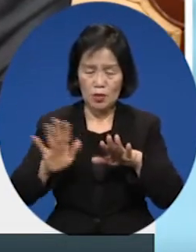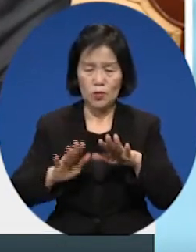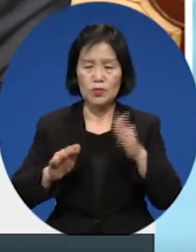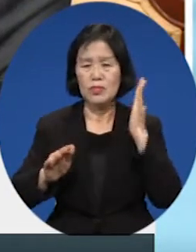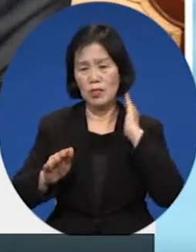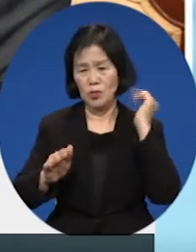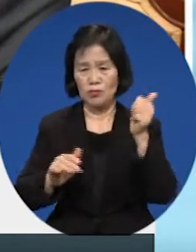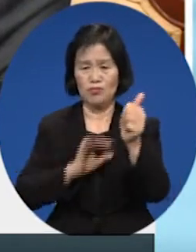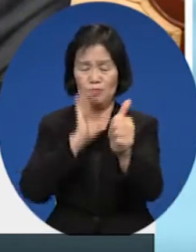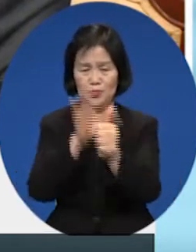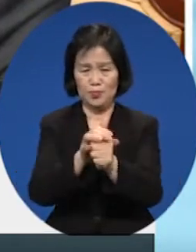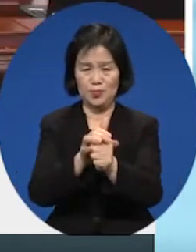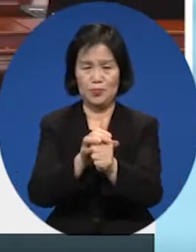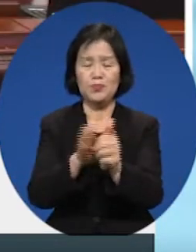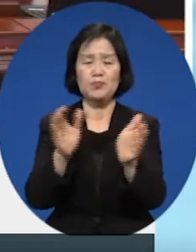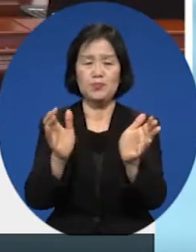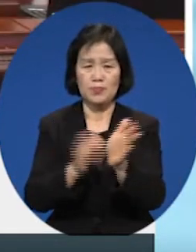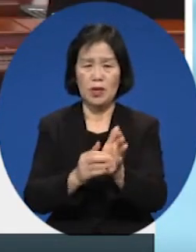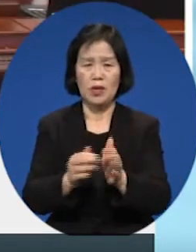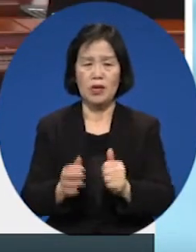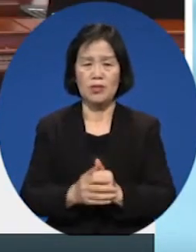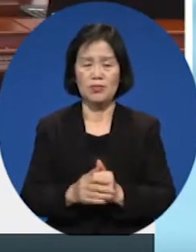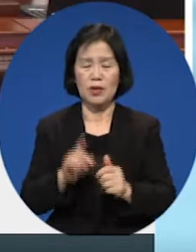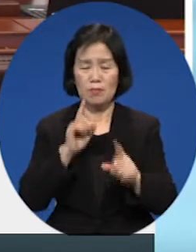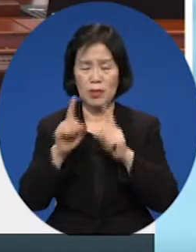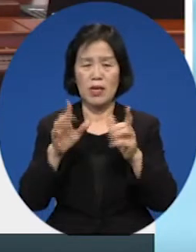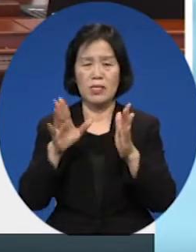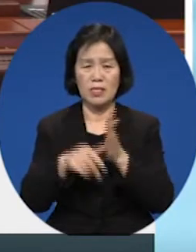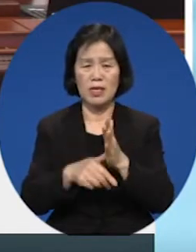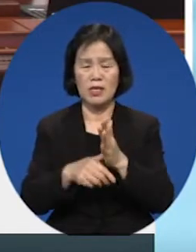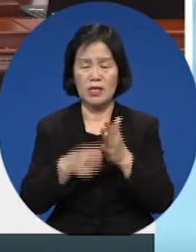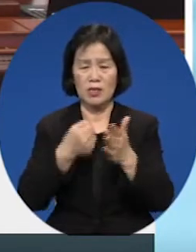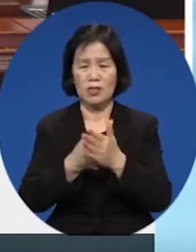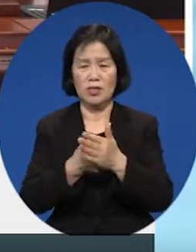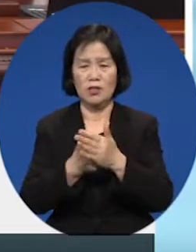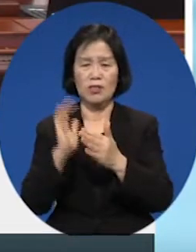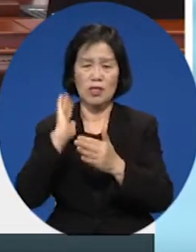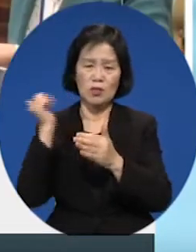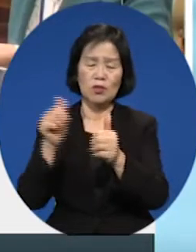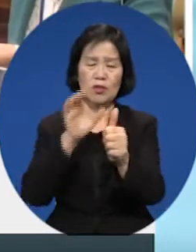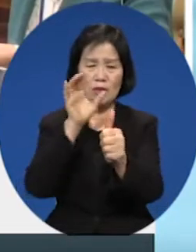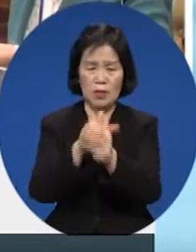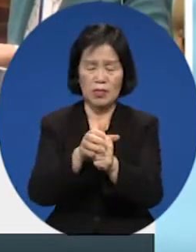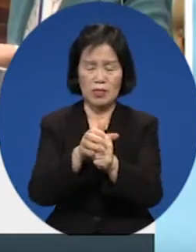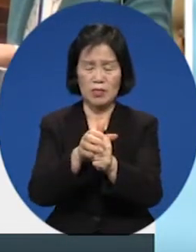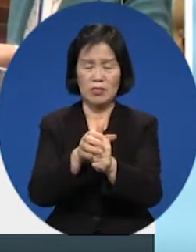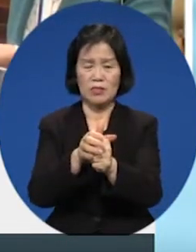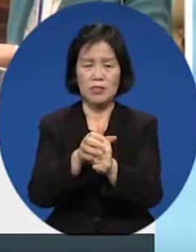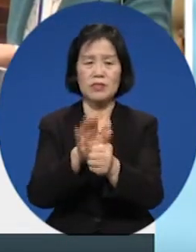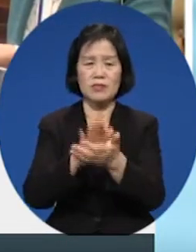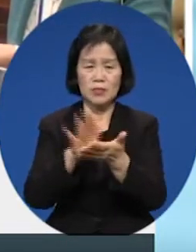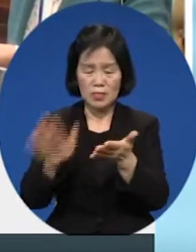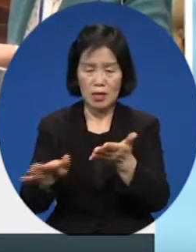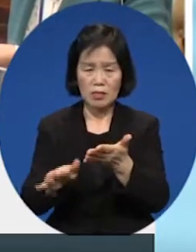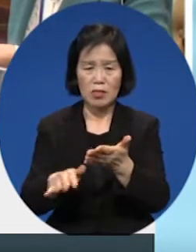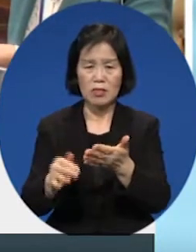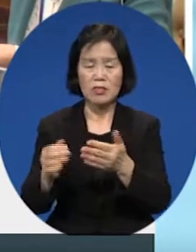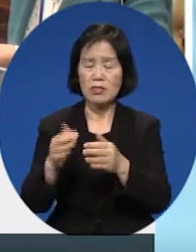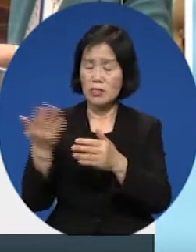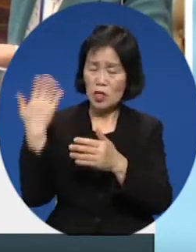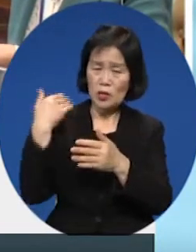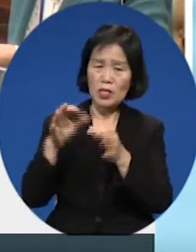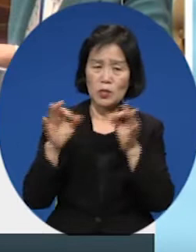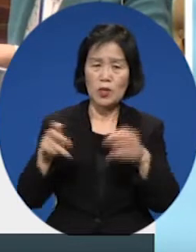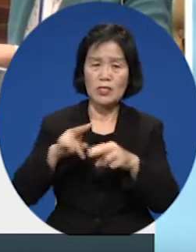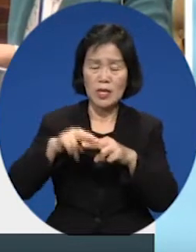거잖아요 네 뭐 우리가 말을 할 때는 결정을 대통령한테 맡겼습니다 이렇게 얘기하는 거지만 그 동안의 사의 표명